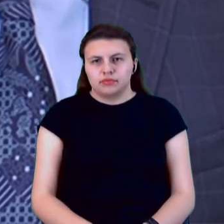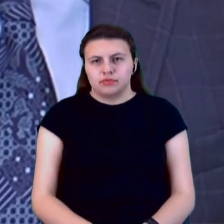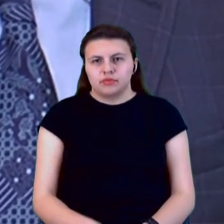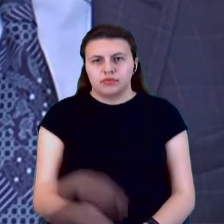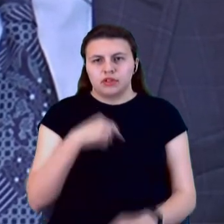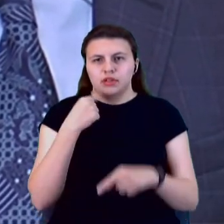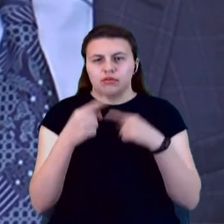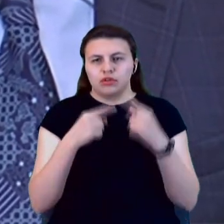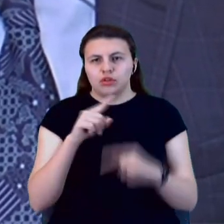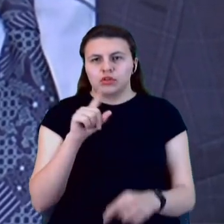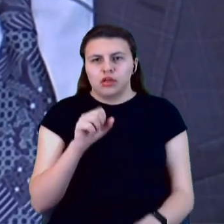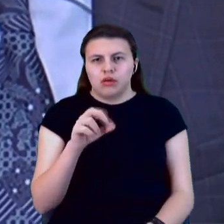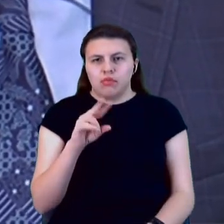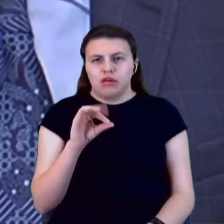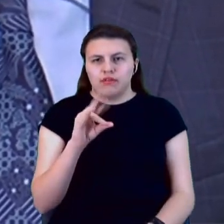проектов могу